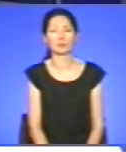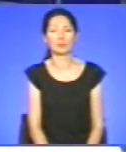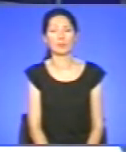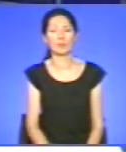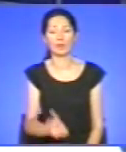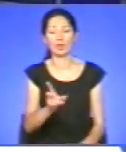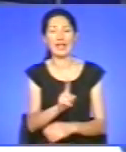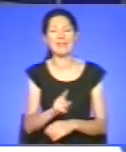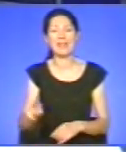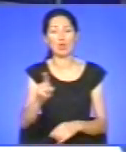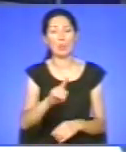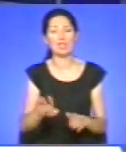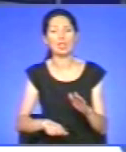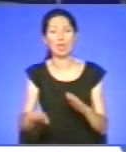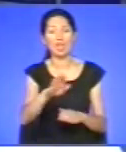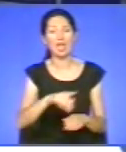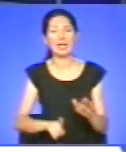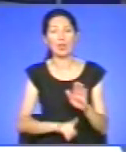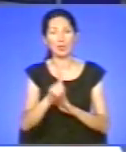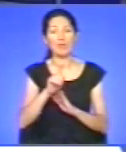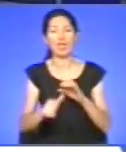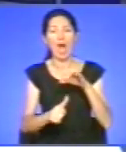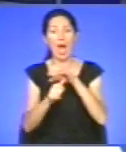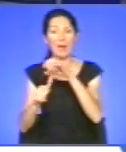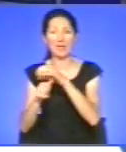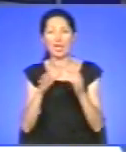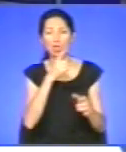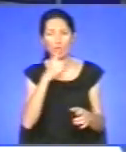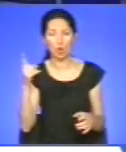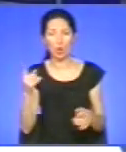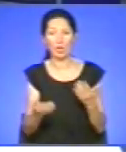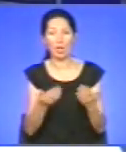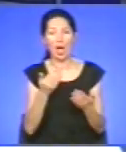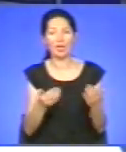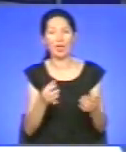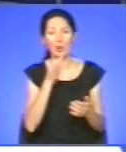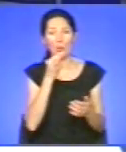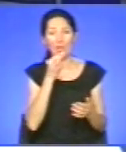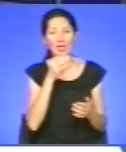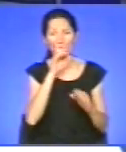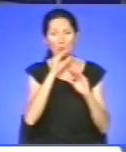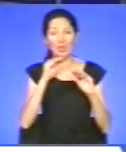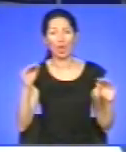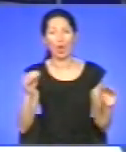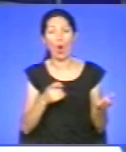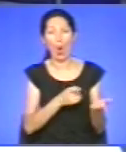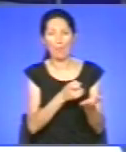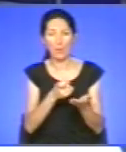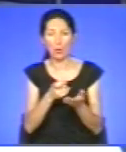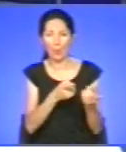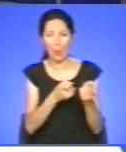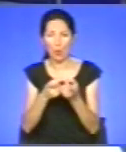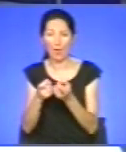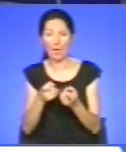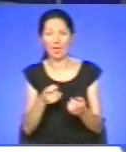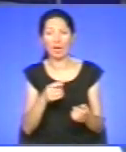На Тернопільщині стартував грибний сезон. Однак прихильників тихого полювання лікарі закликають бути пильними. Чимало